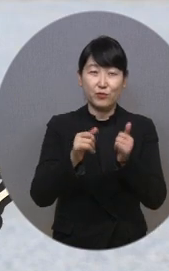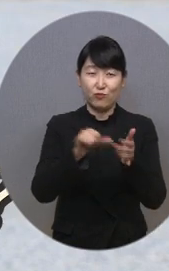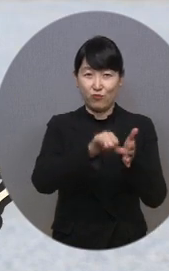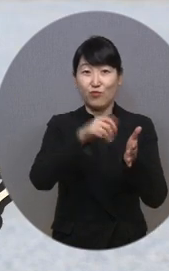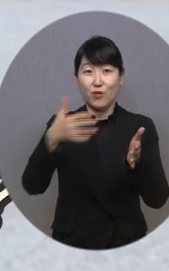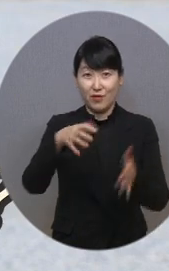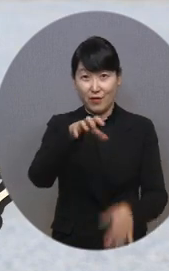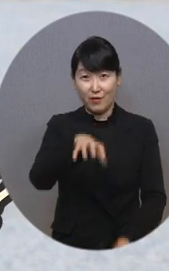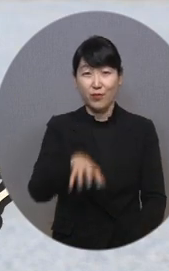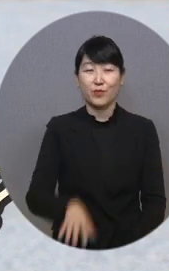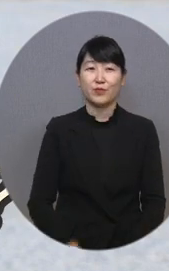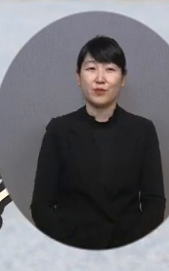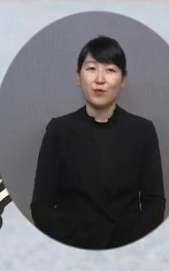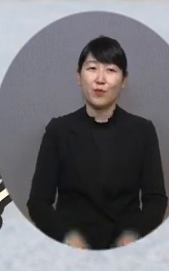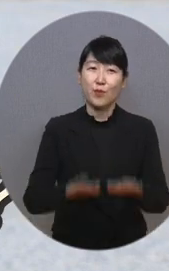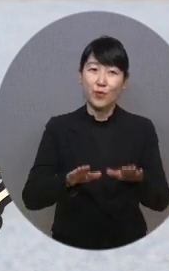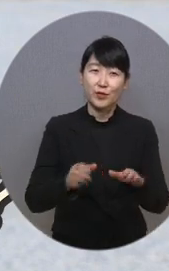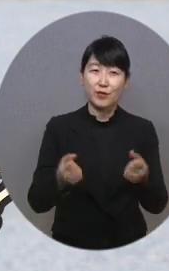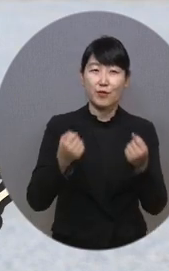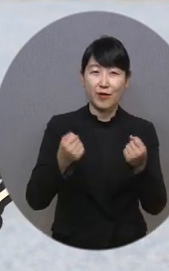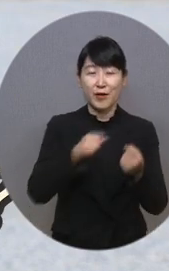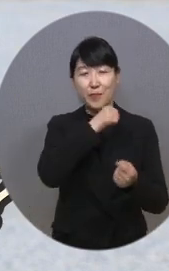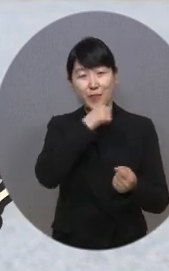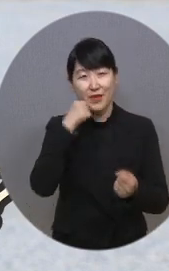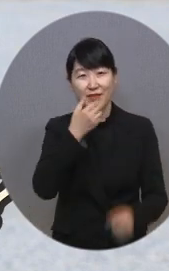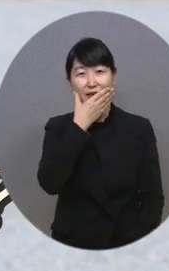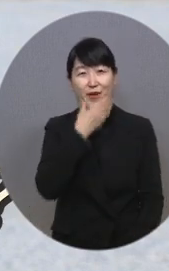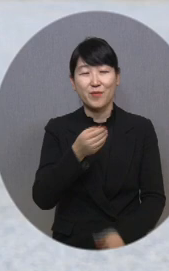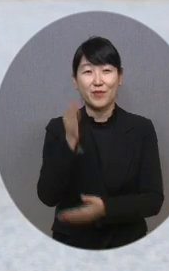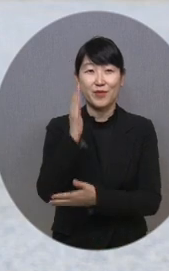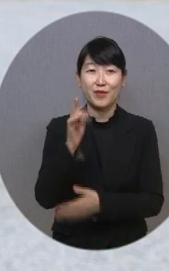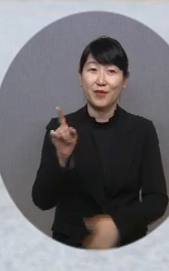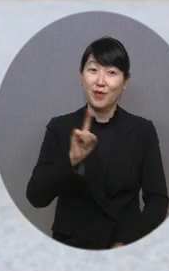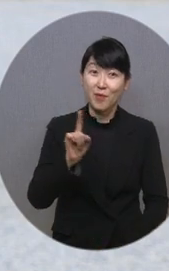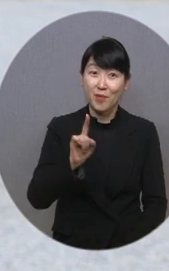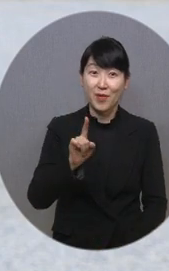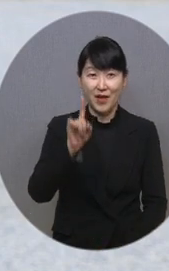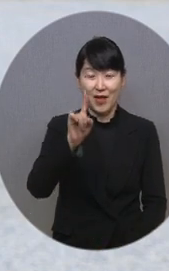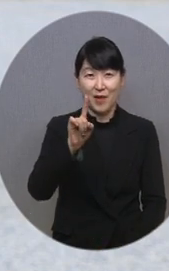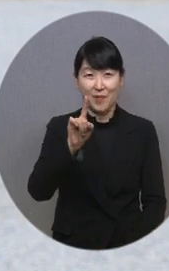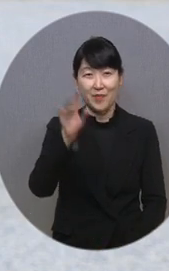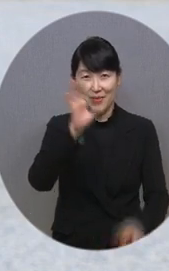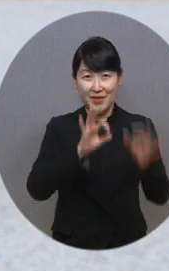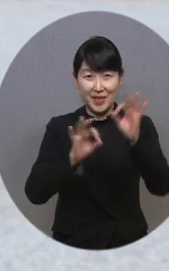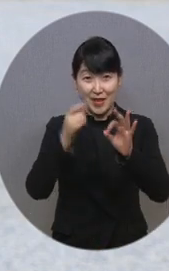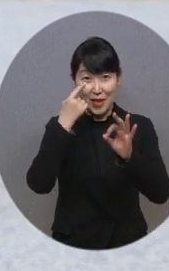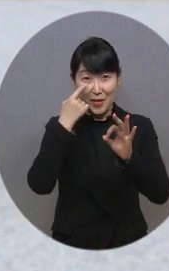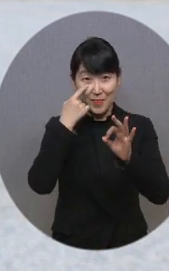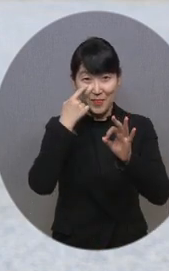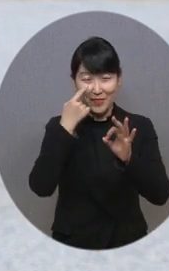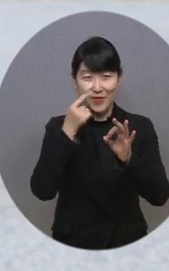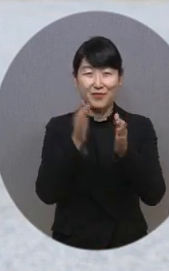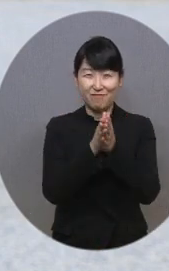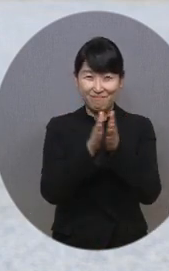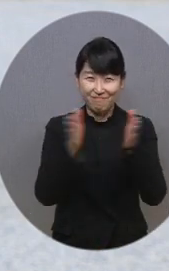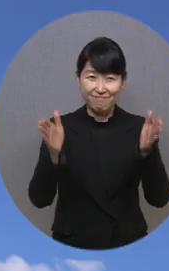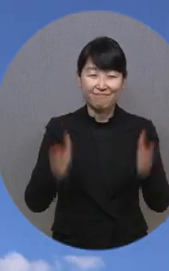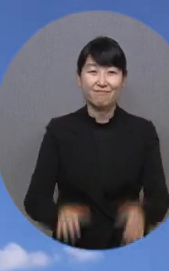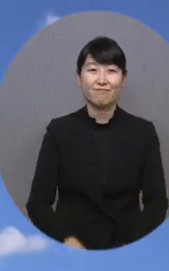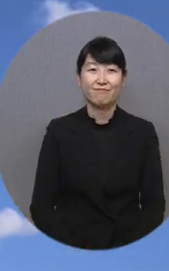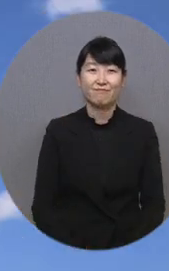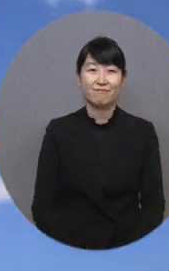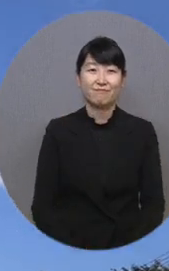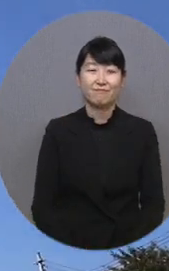영주에는 과연 또 어떤 건강하고 맛있고 행복한 이야기가 있을지 한번 찾아가 보도록 하겠습니다. 가시죠.